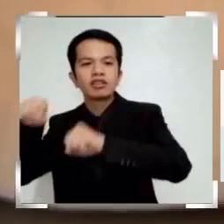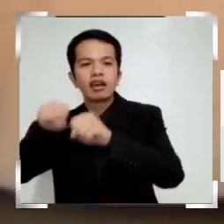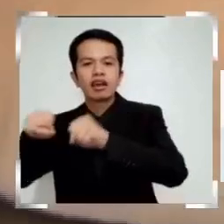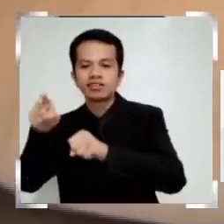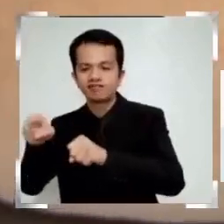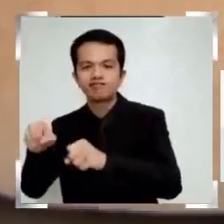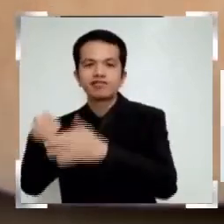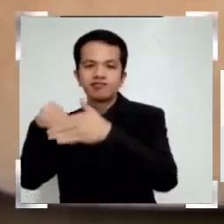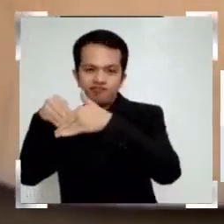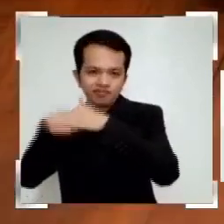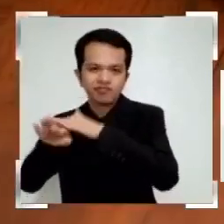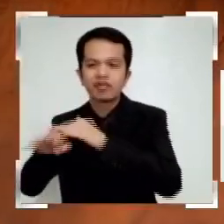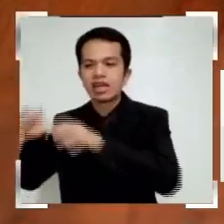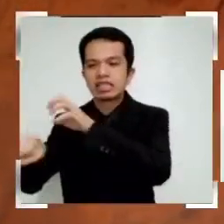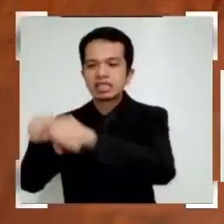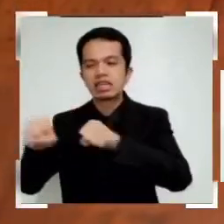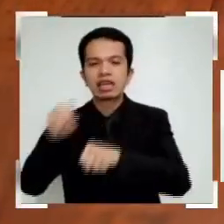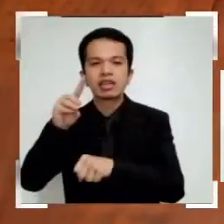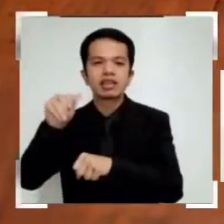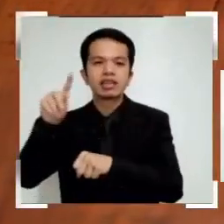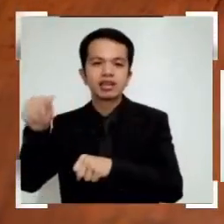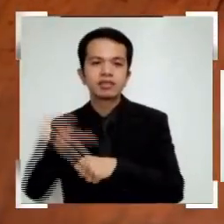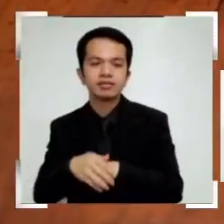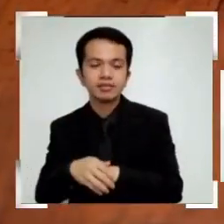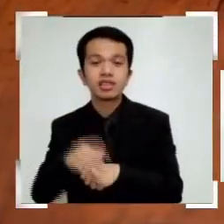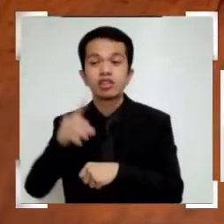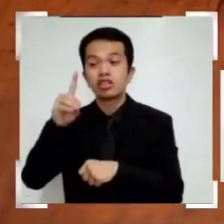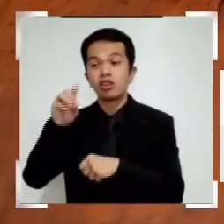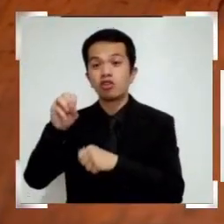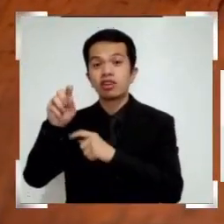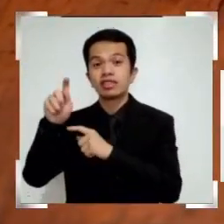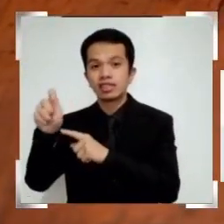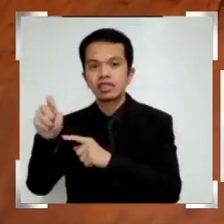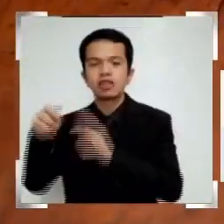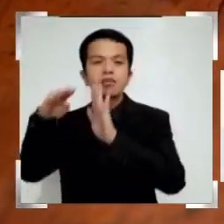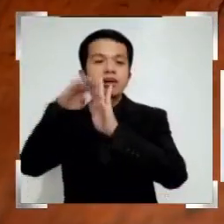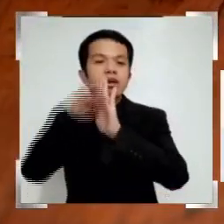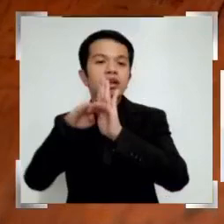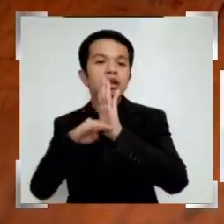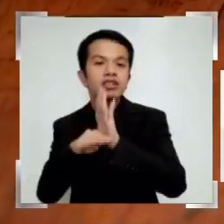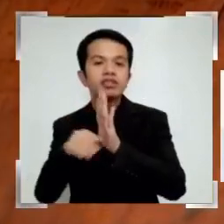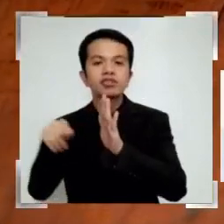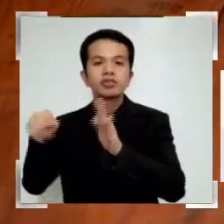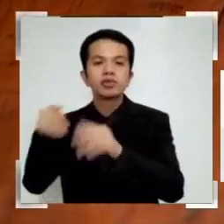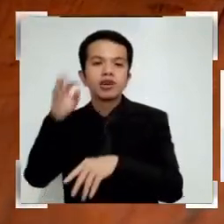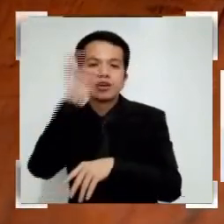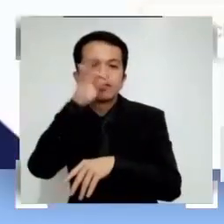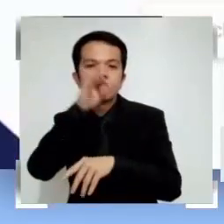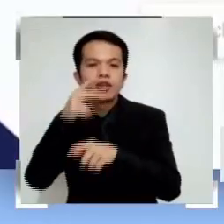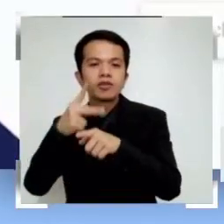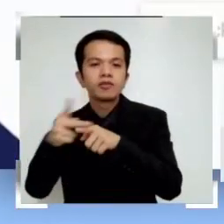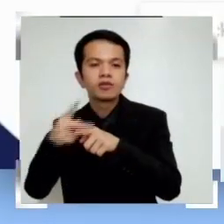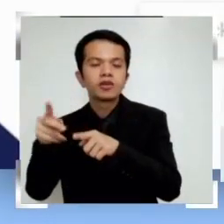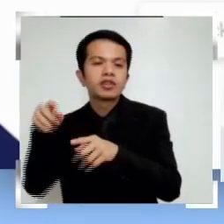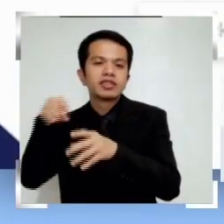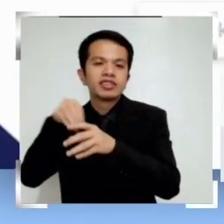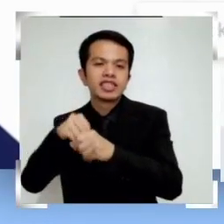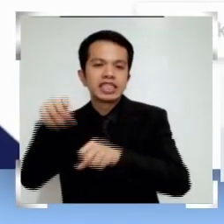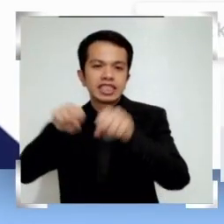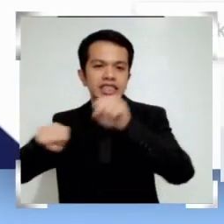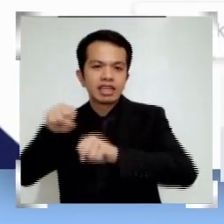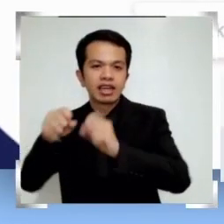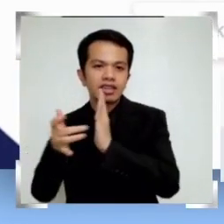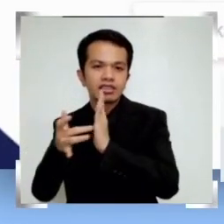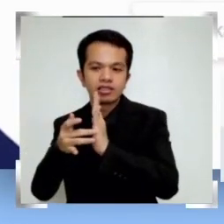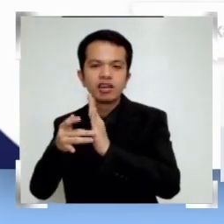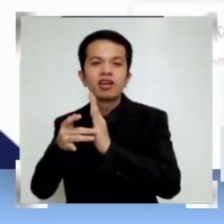Expert Portal ng UST na registry o listahan ng mga ekspertong Pinoy sa science and technology. Napasok ng isang